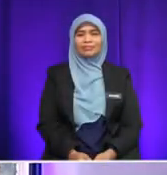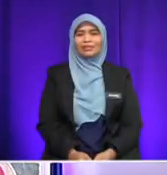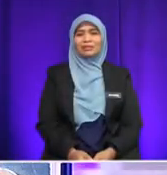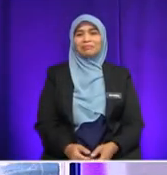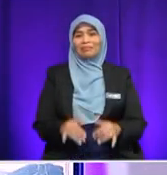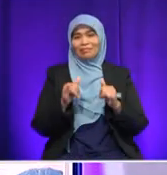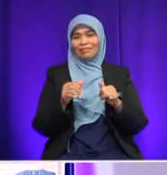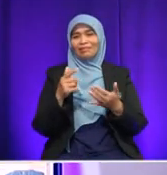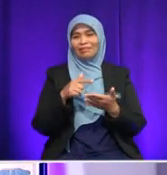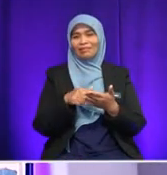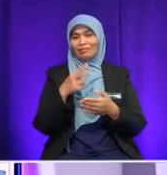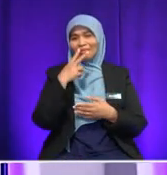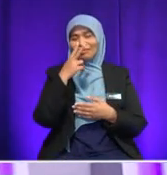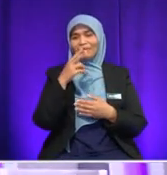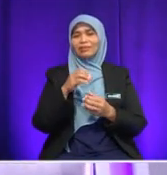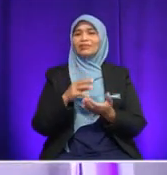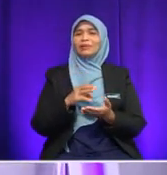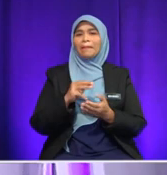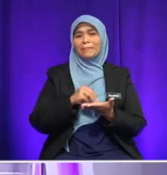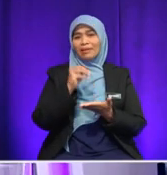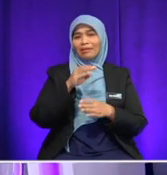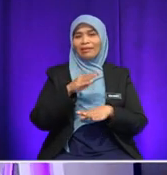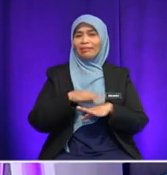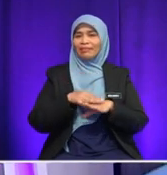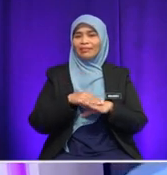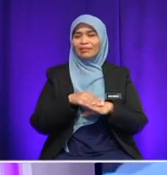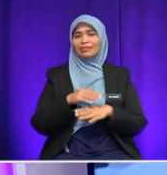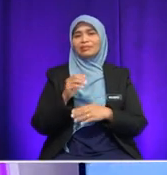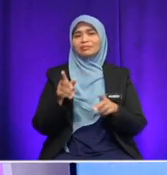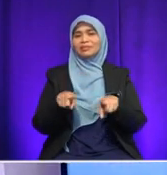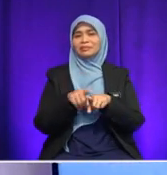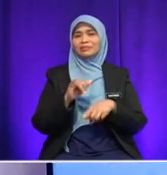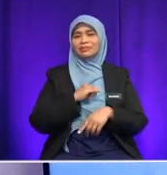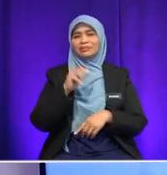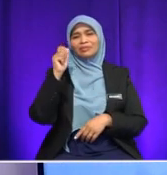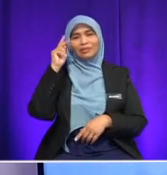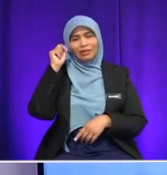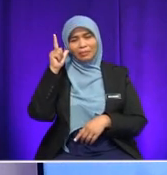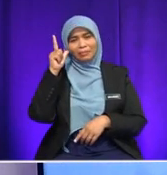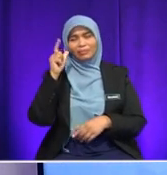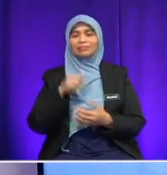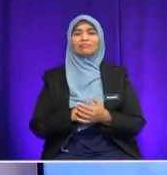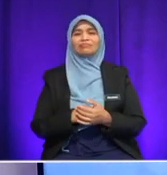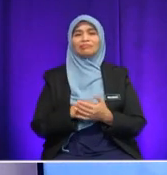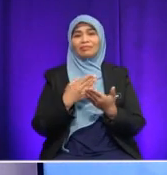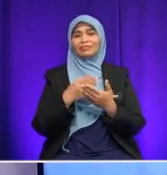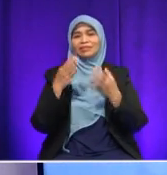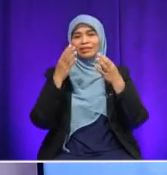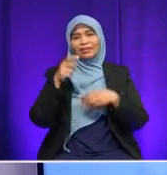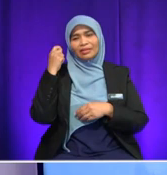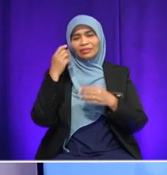Masih lagi menyaksikan slot Menengah Atas bersama dengan saya, Akmal Nazri. Baik, Cikgu Maizura, tadi Cikgu dah ceritakan kan, serba sedikit